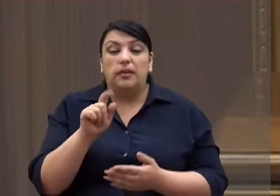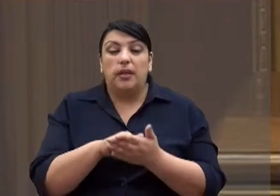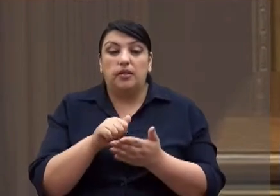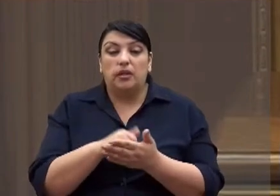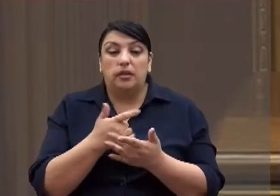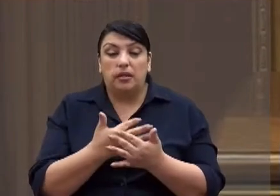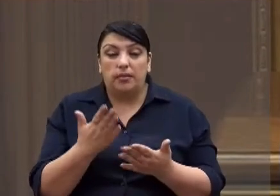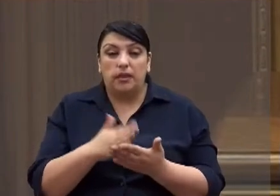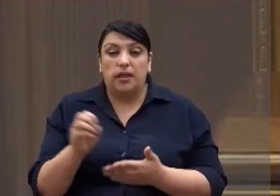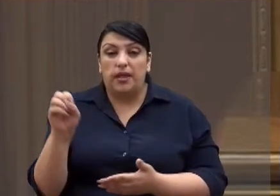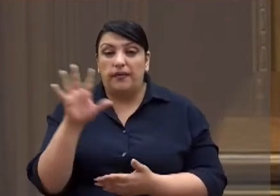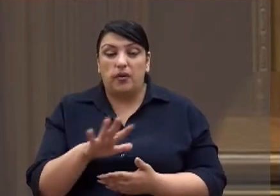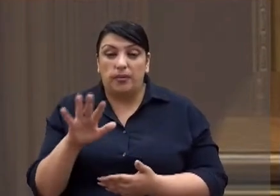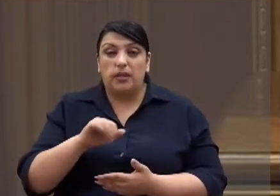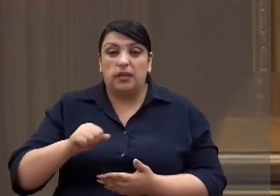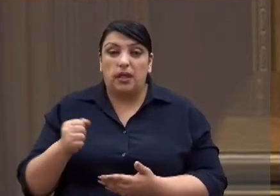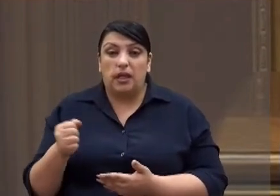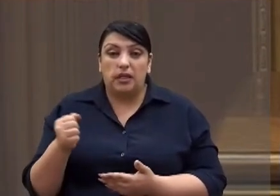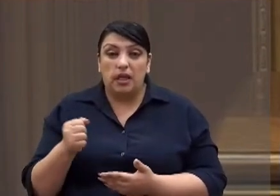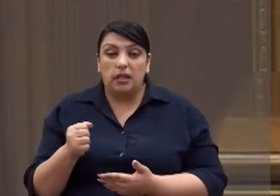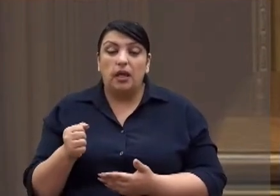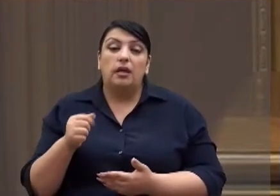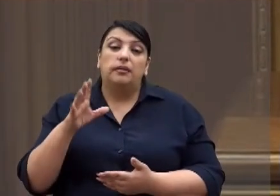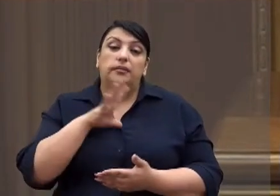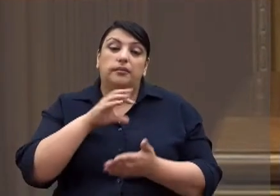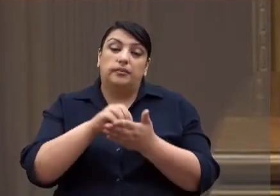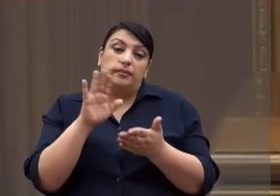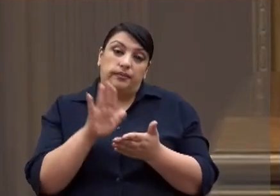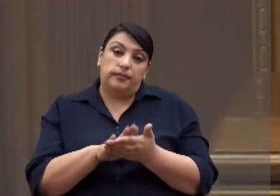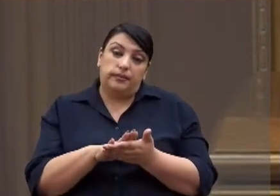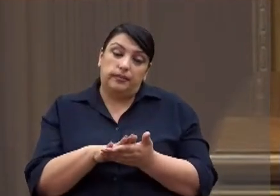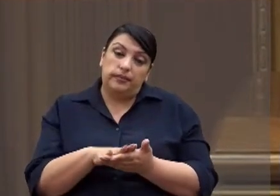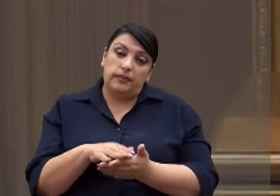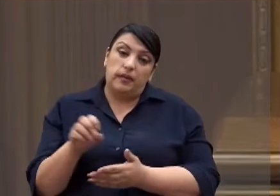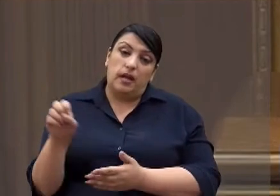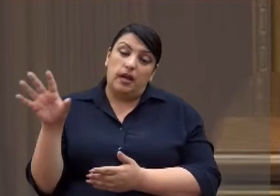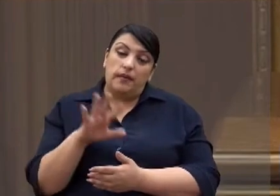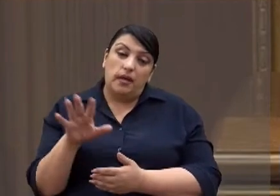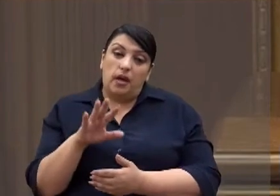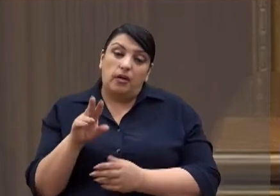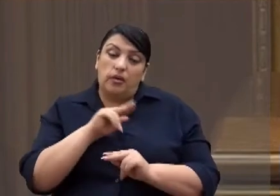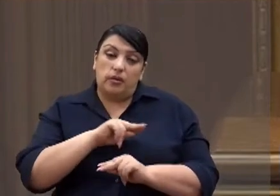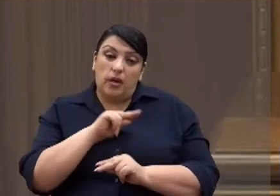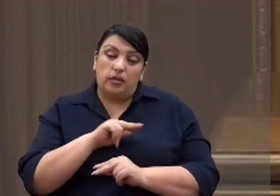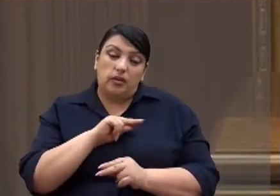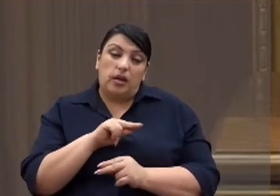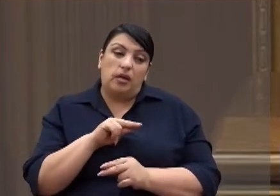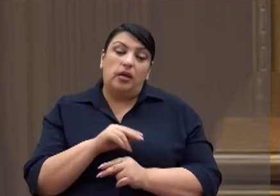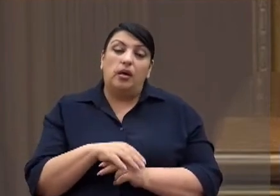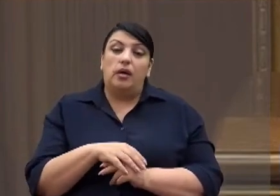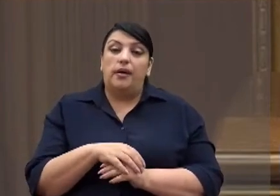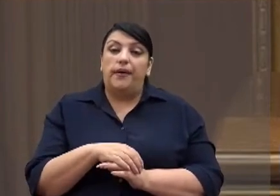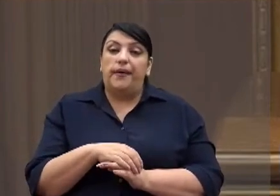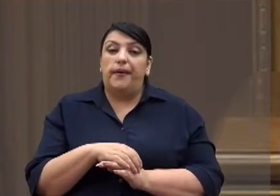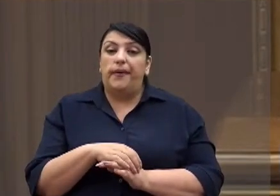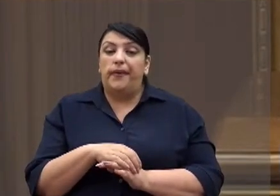մեր եվրոպացի գործընկերների կողմից շեշտվել է, որ Արևելյան գործընկերության քաղաքականությունը չի